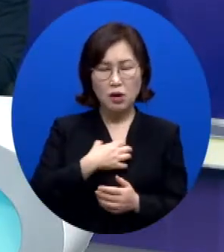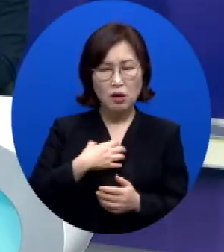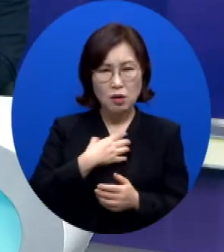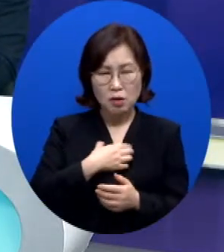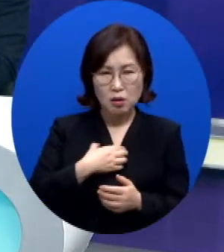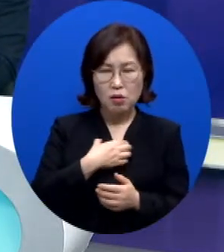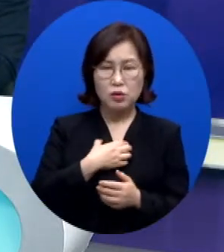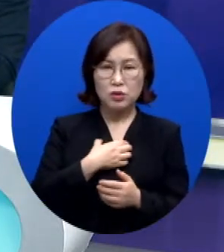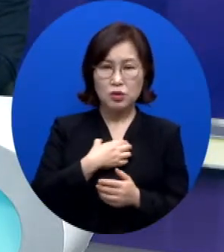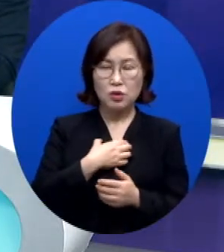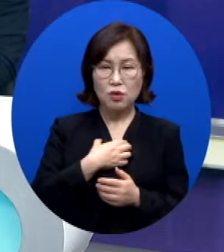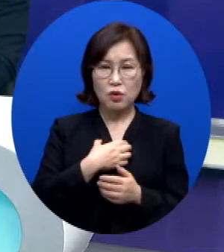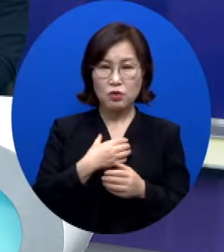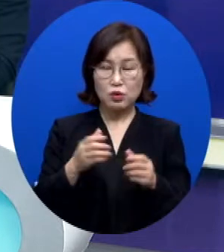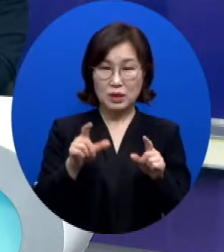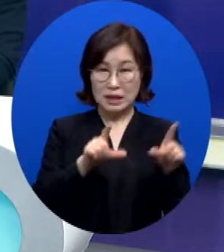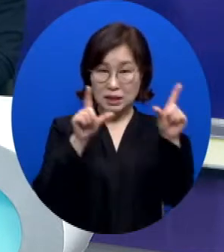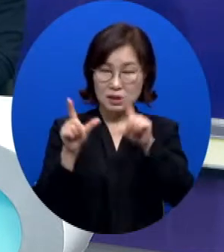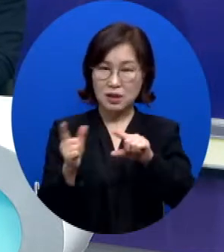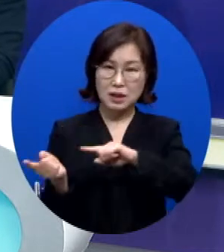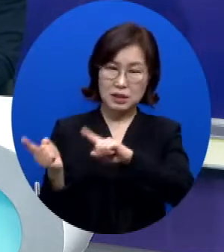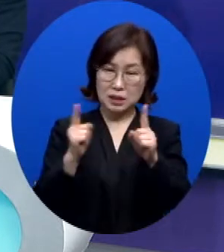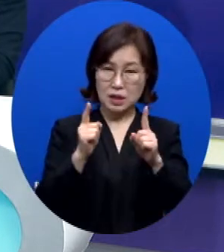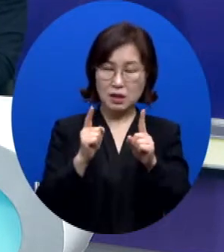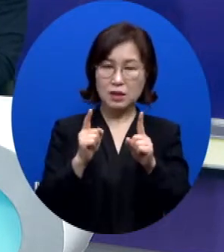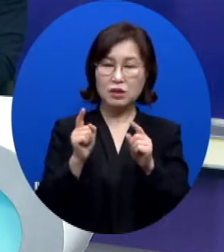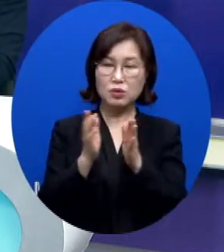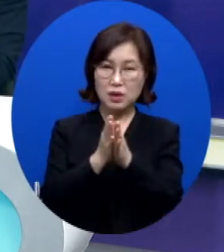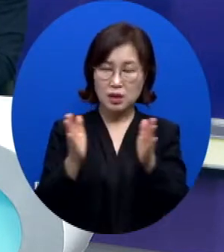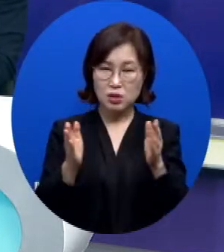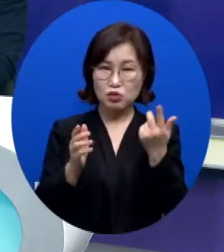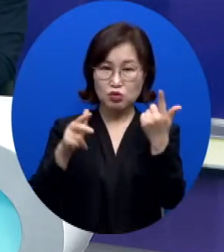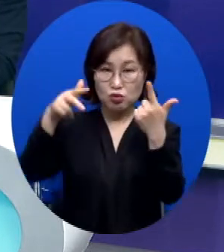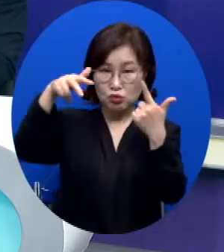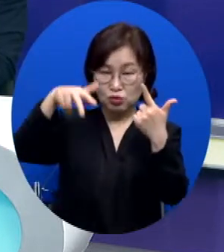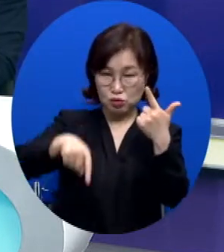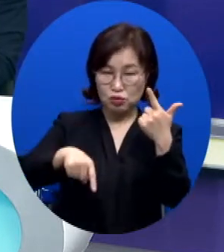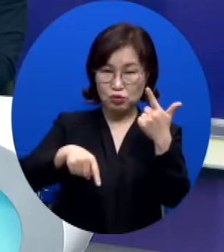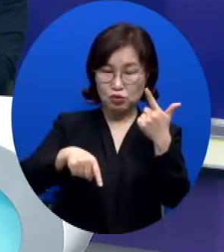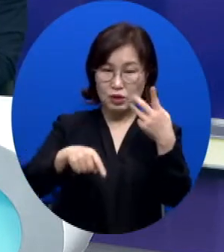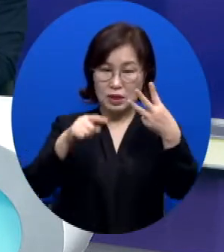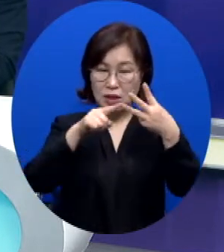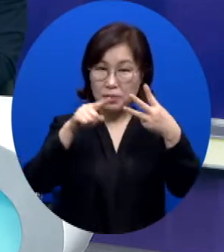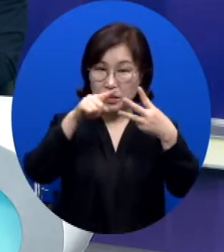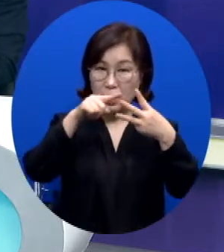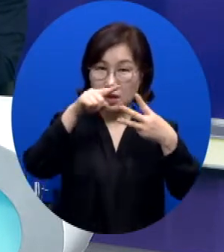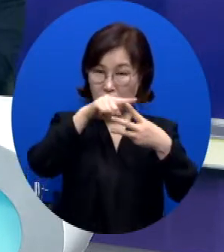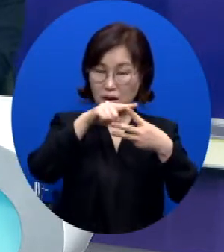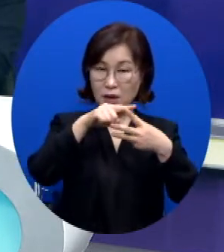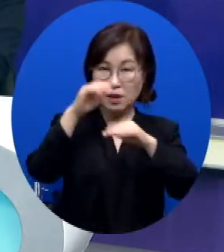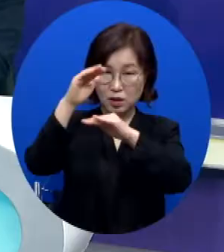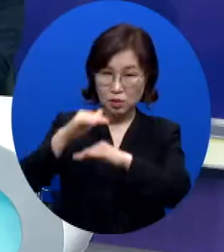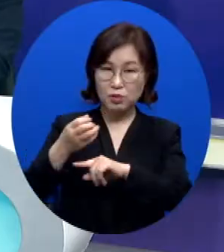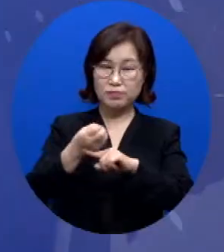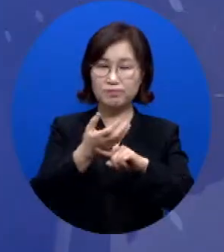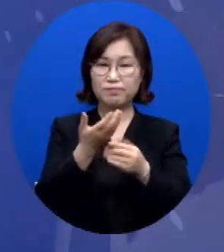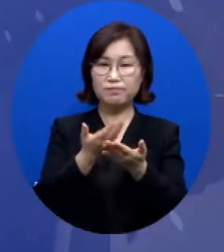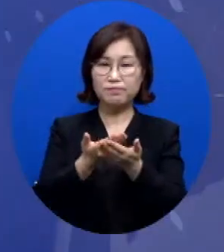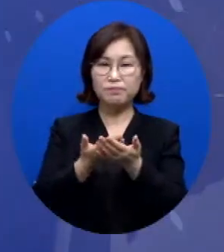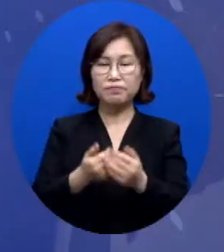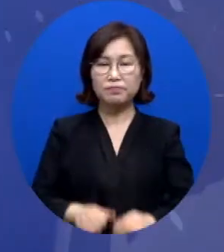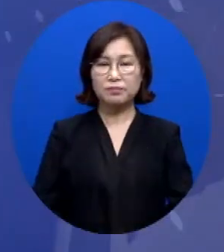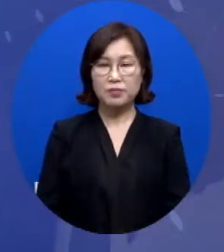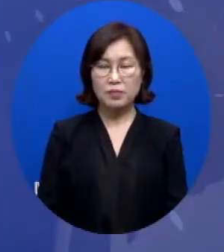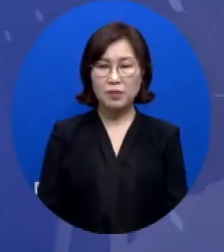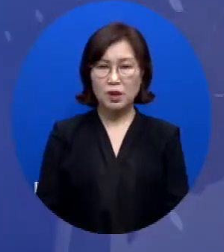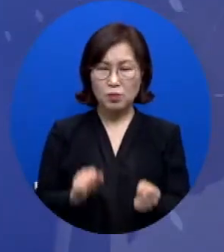일상 회복이 시작됐습니다. 6주 간격으로 3단계에 걸쳐서 시행되는 것으로 아는데요. 자세히 더 설명을 해주시죠. 네, 확진자가